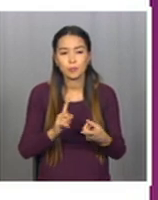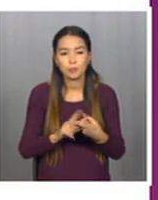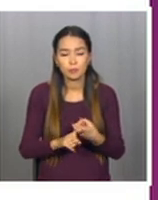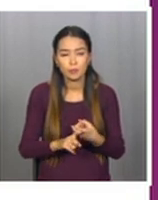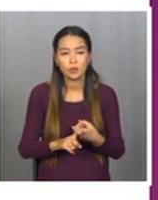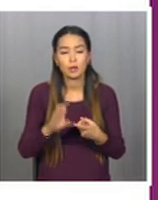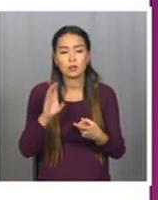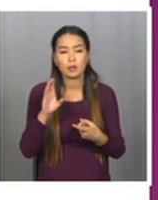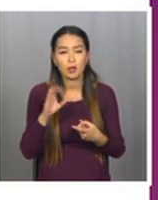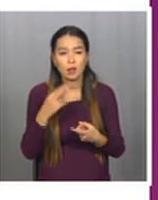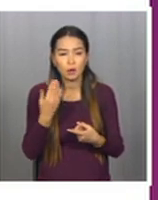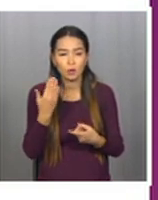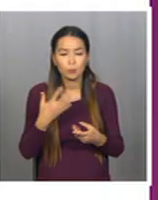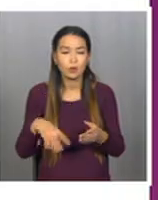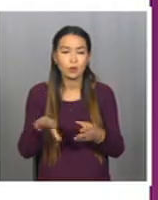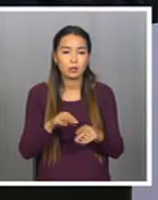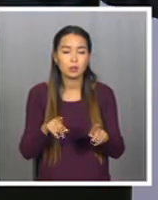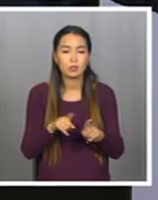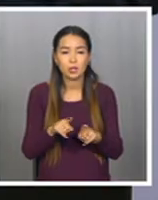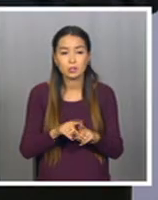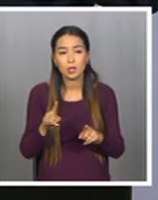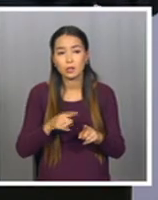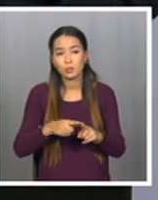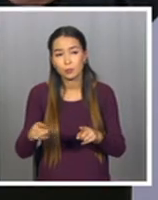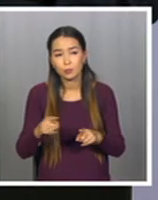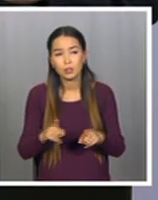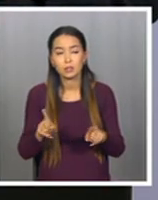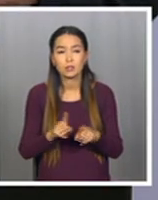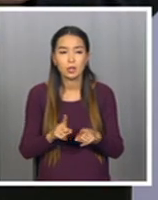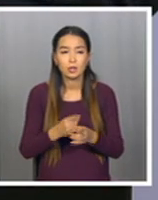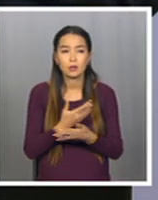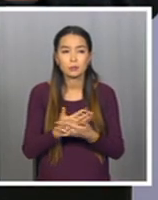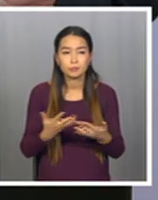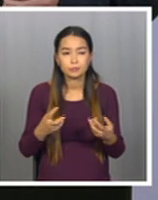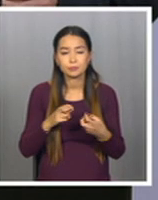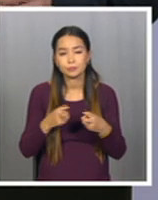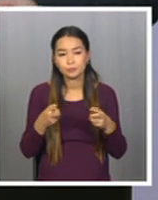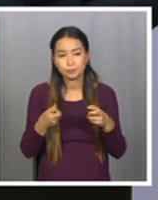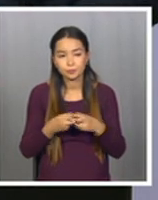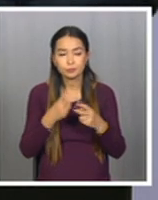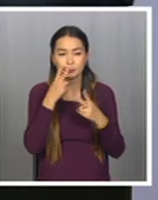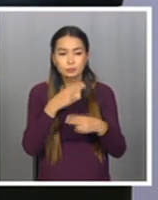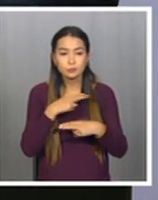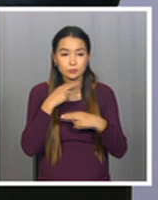әлеуметтік таптардың арасындағы алшақтықты азайту мәселесін алып қарастыруымызға болады.